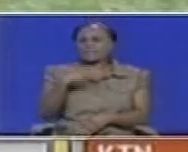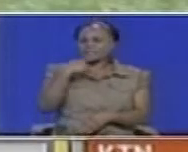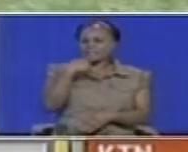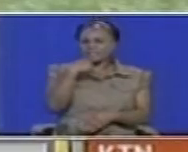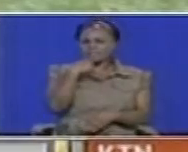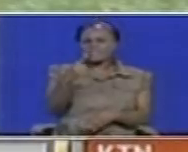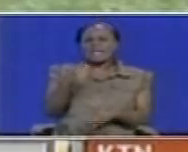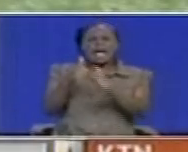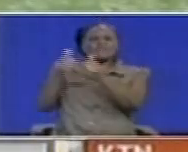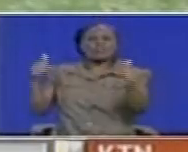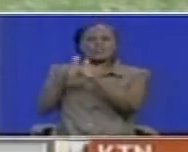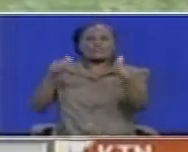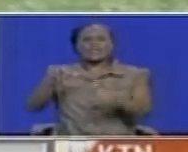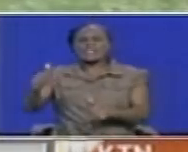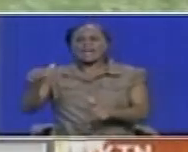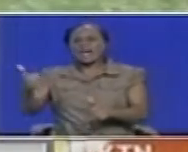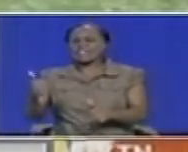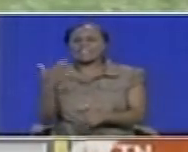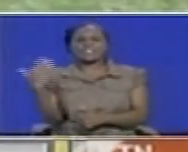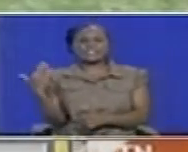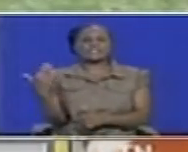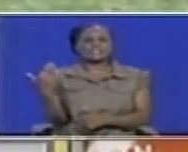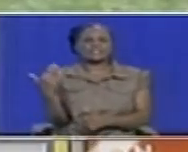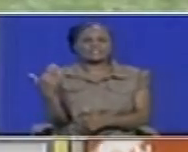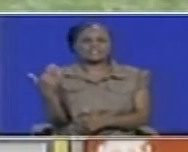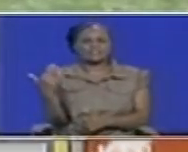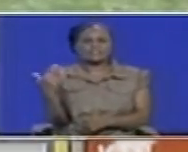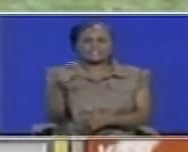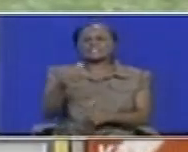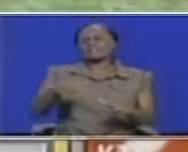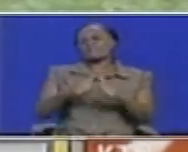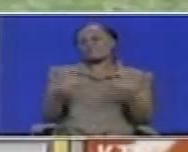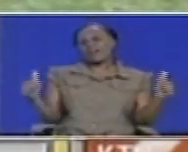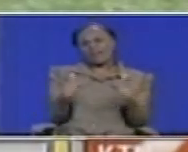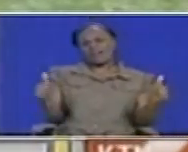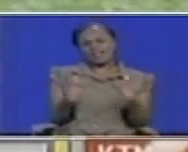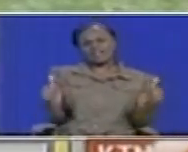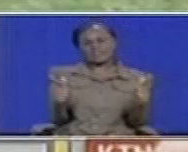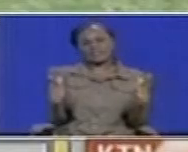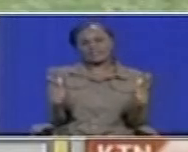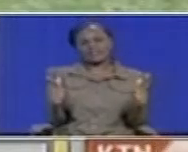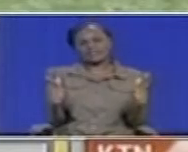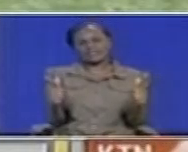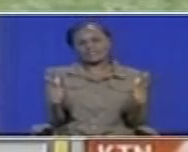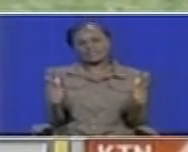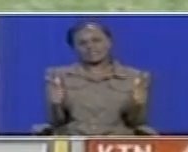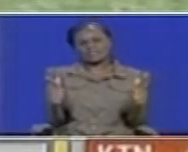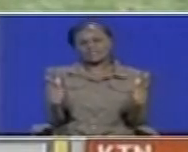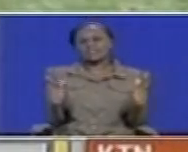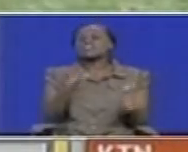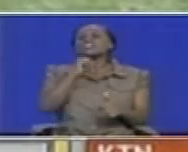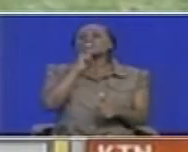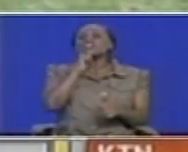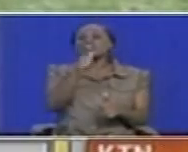abstain those other things like alcohol, then things will be fine. But that those things, it's not just